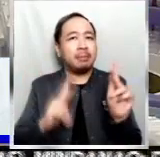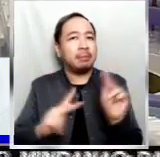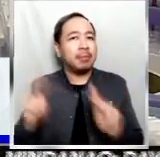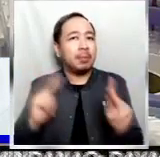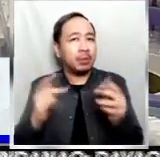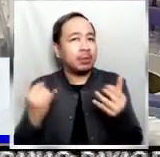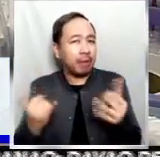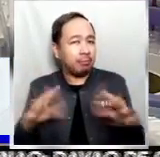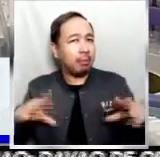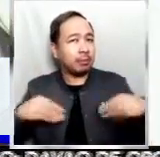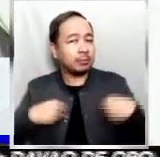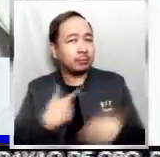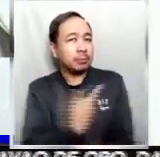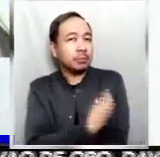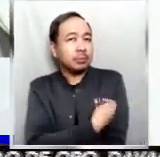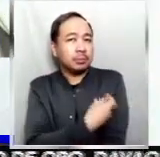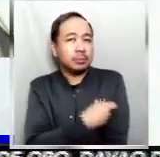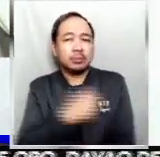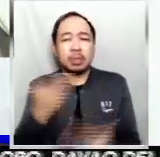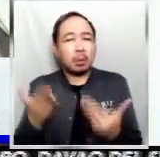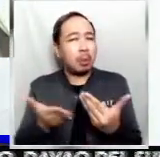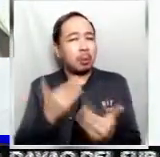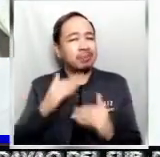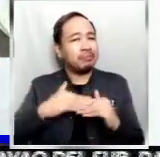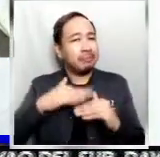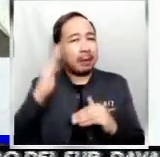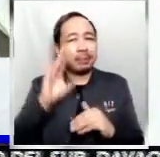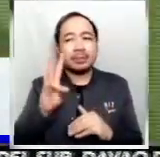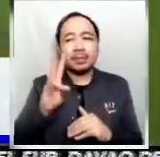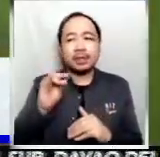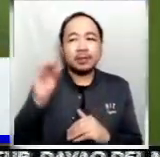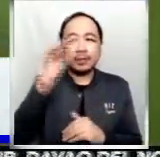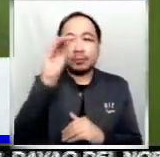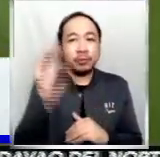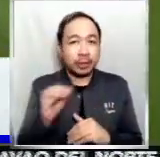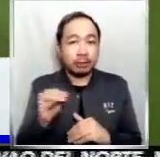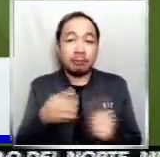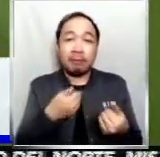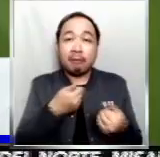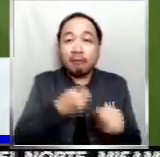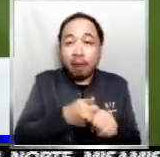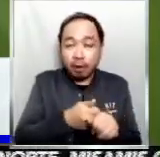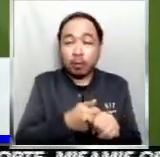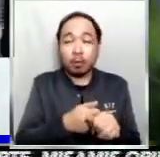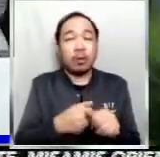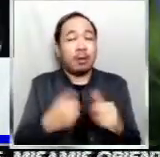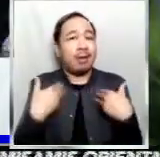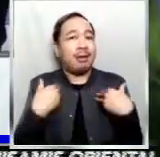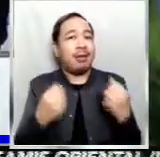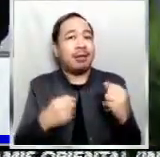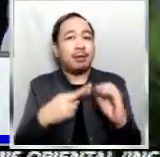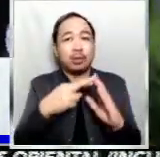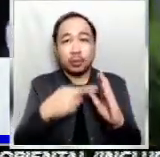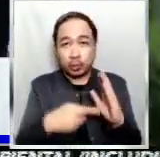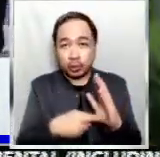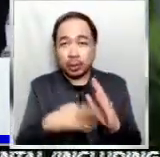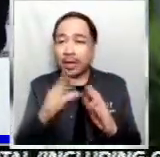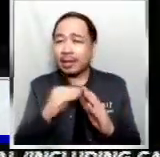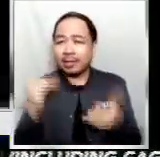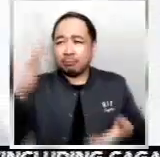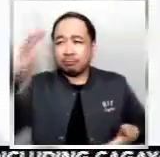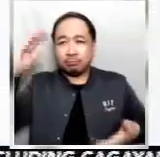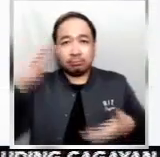nasa lampas 70%, ang pagsunod sa mga minimum health protocols at ang pagbaba rin ng mga kaso sa Region 4A at Region